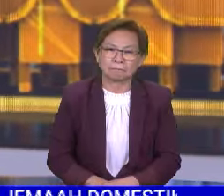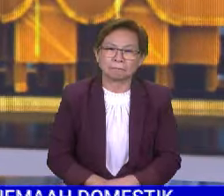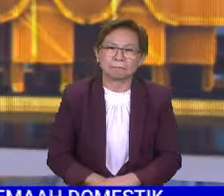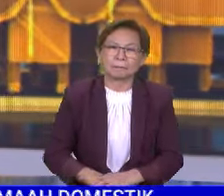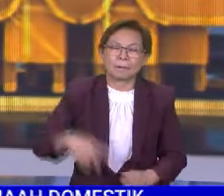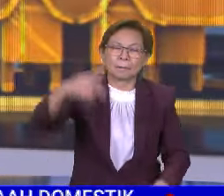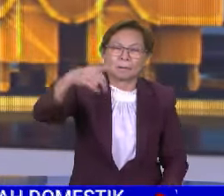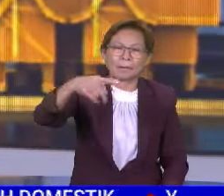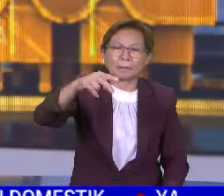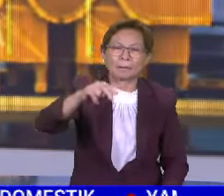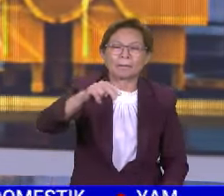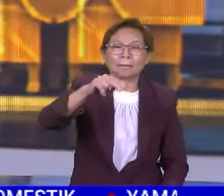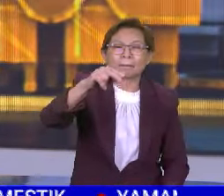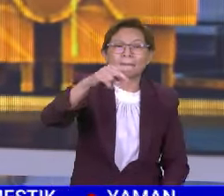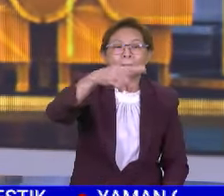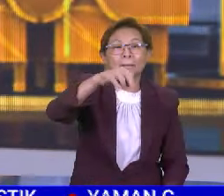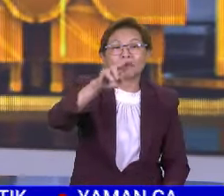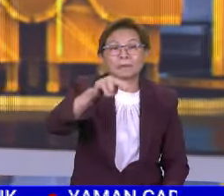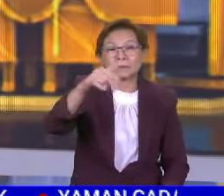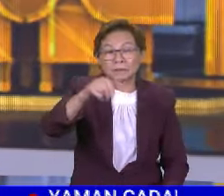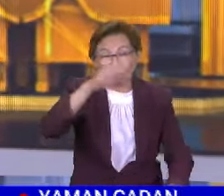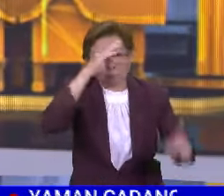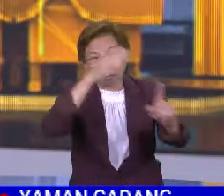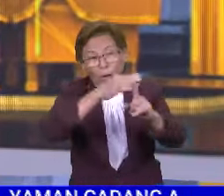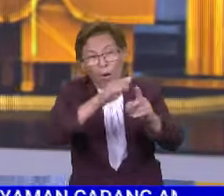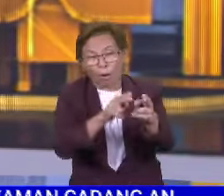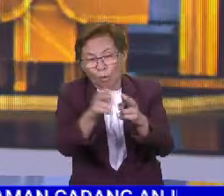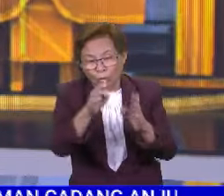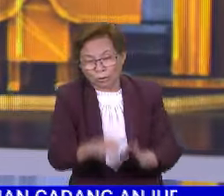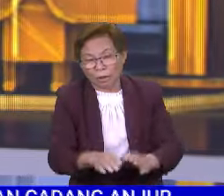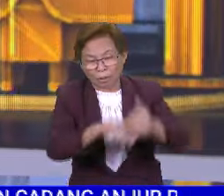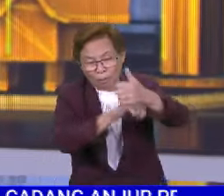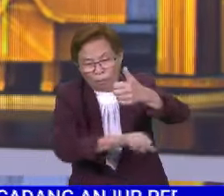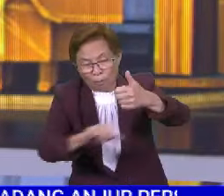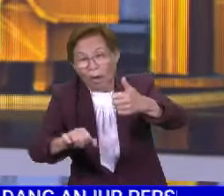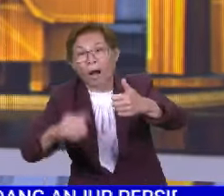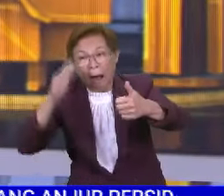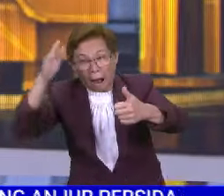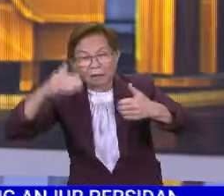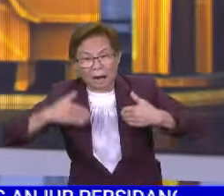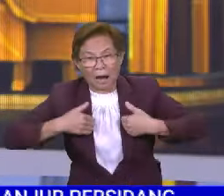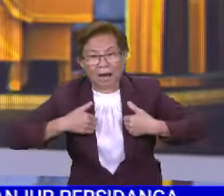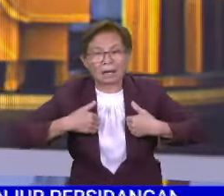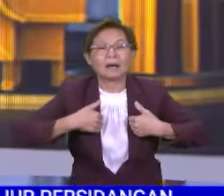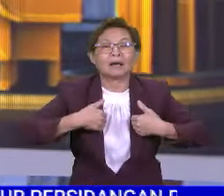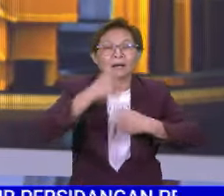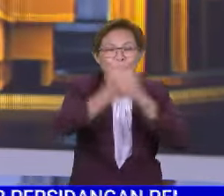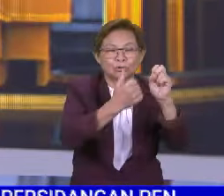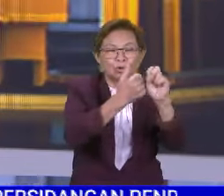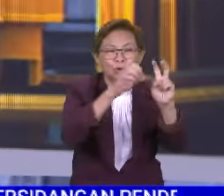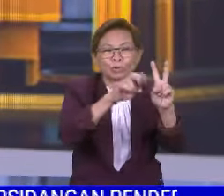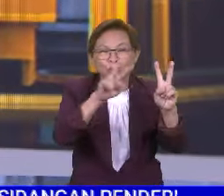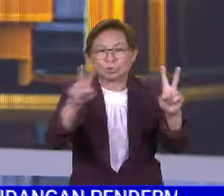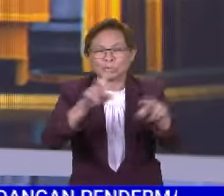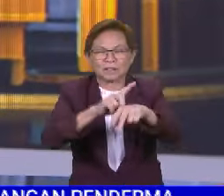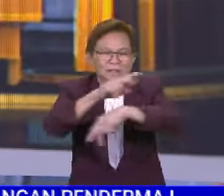Perbadanan Nasional Berhad Pernas menyasarkan lebih ramai usahawan franchise akan dilahirkan menerusi program BIS Franchise 2022 di beberapa negeri